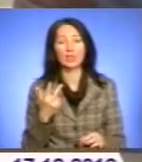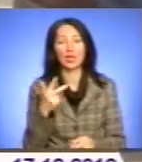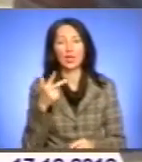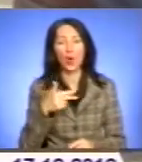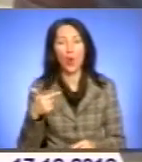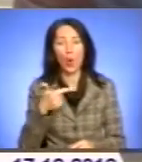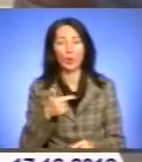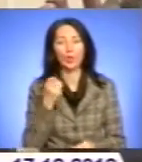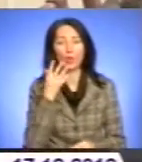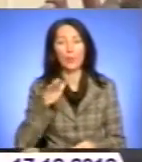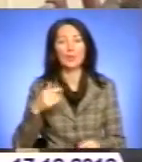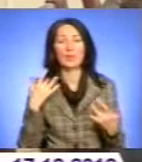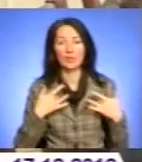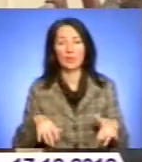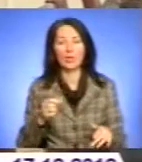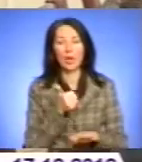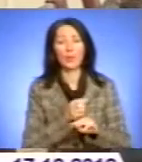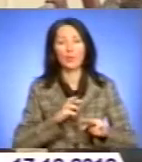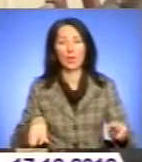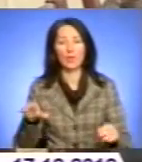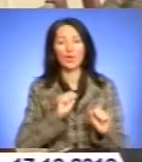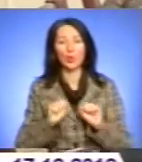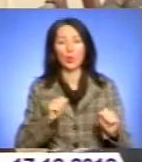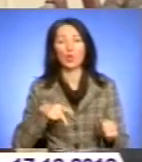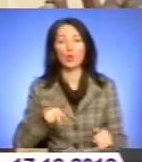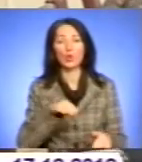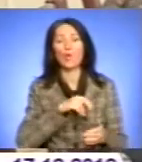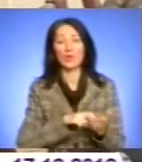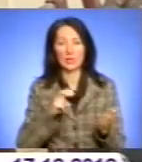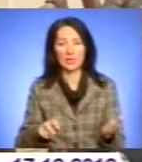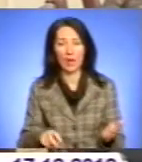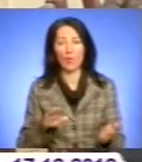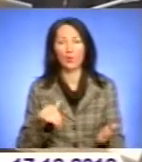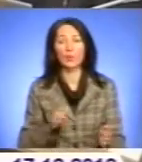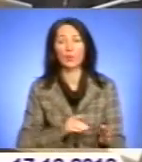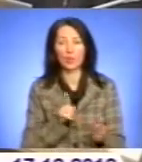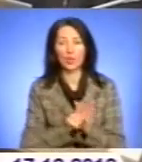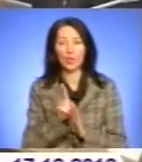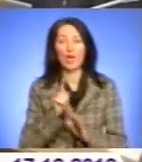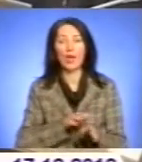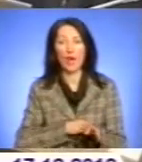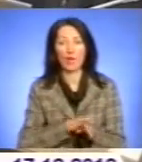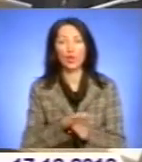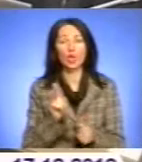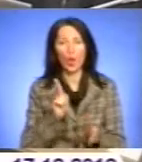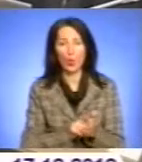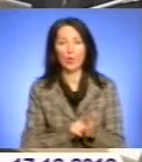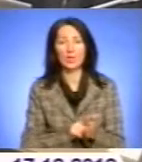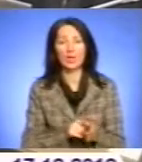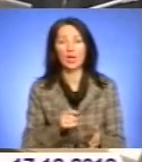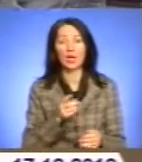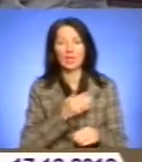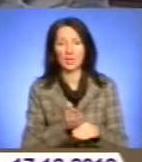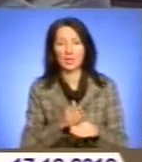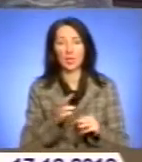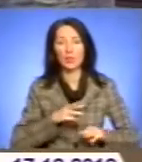уряд пішов у відставку. По тому екс-урядовці продовжували виконувати обов'язки. Роблять це і нині. Щоправда, частина міністрів пішла працювати у